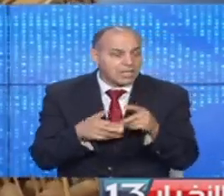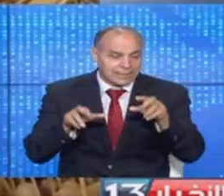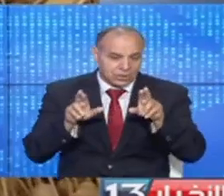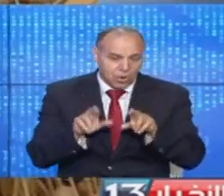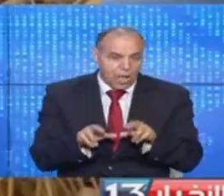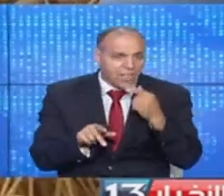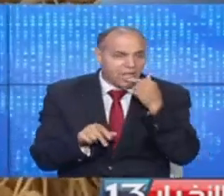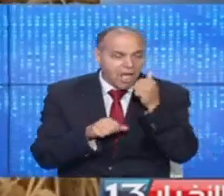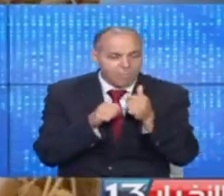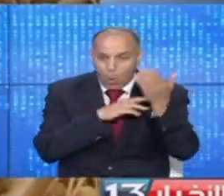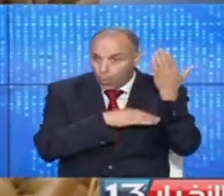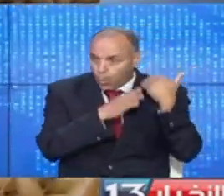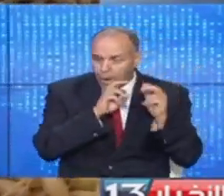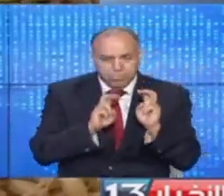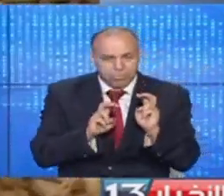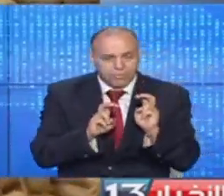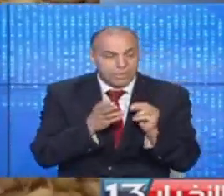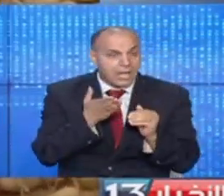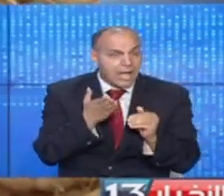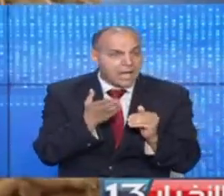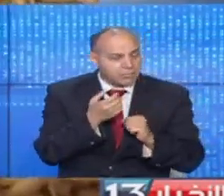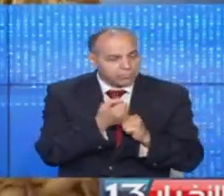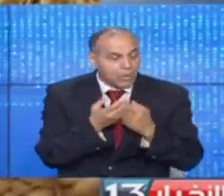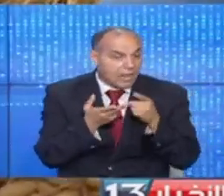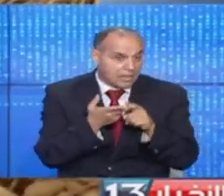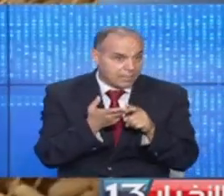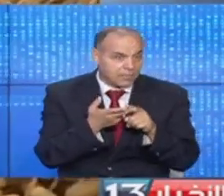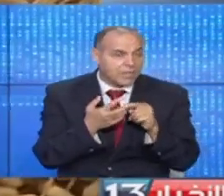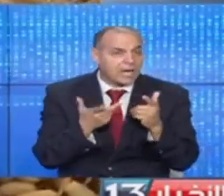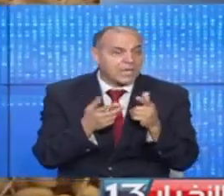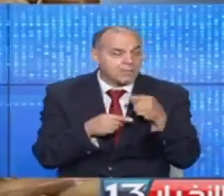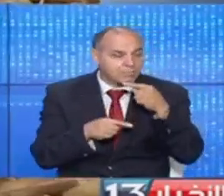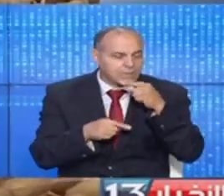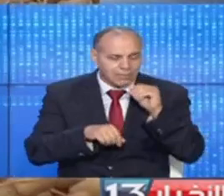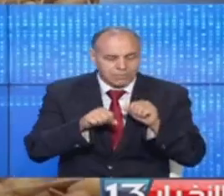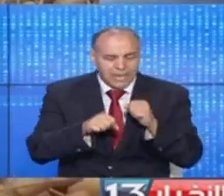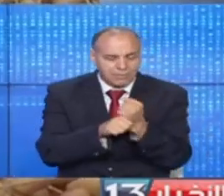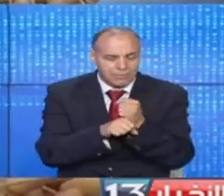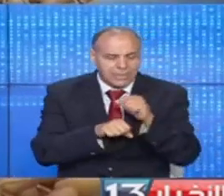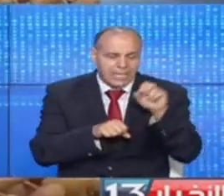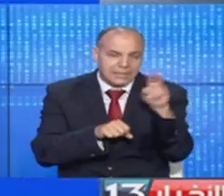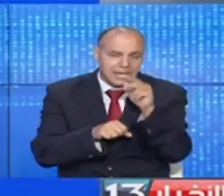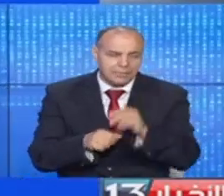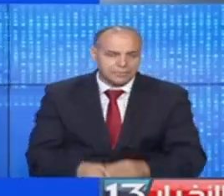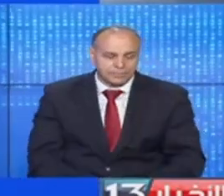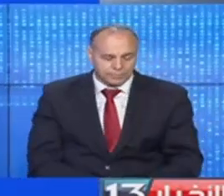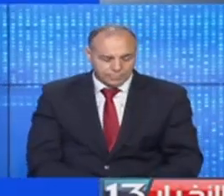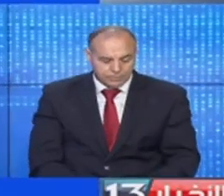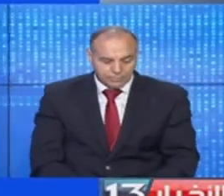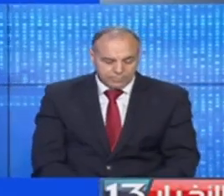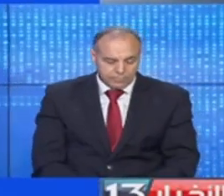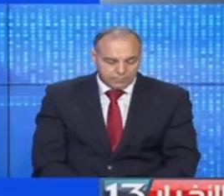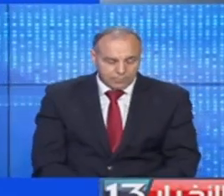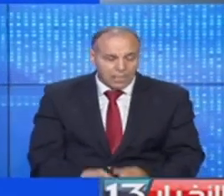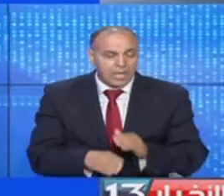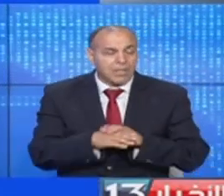هذا الموروث مشعل دعامه ايضا المنتوج السياحيه في